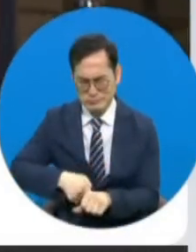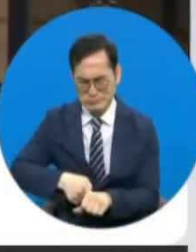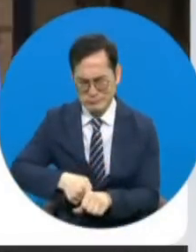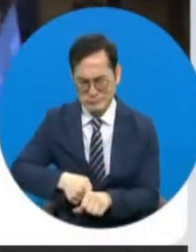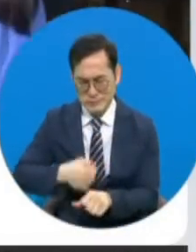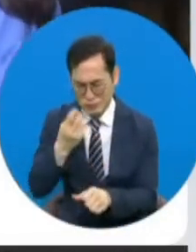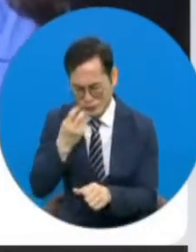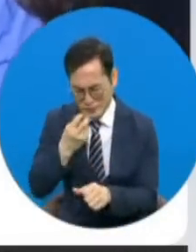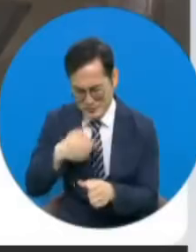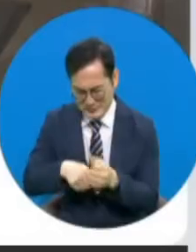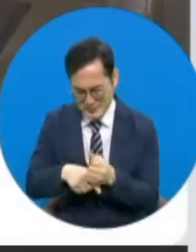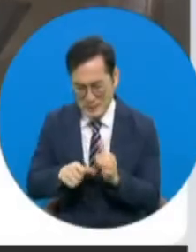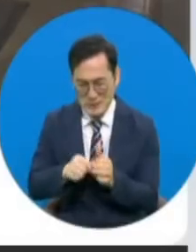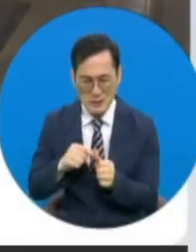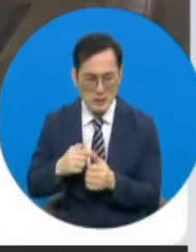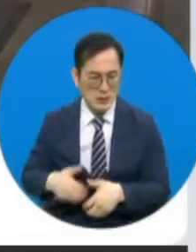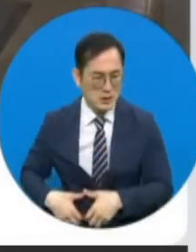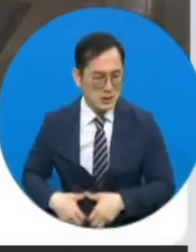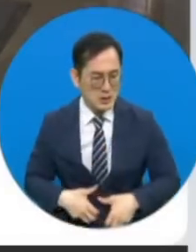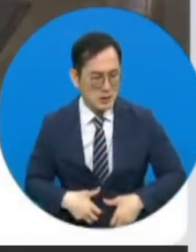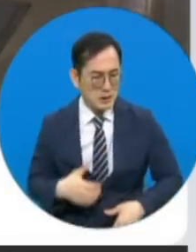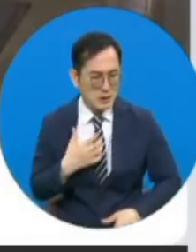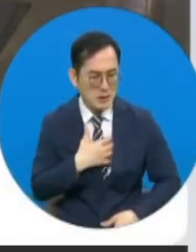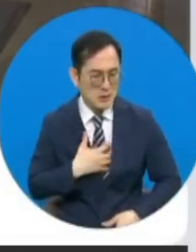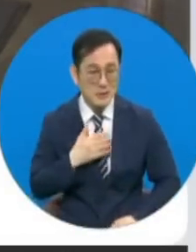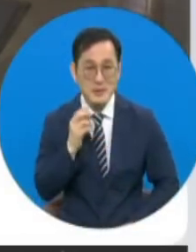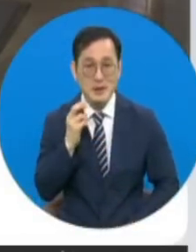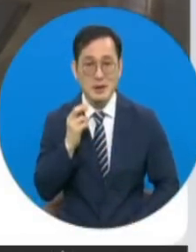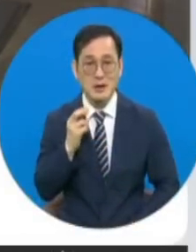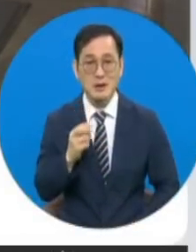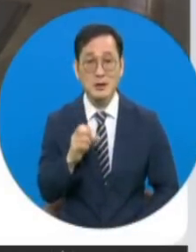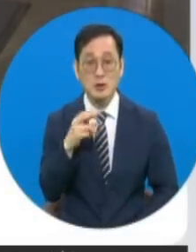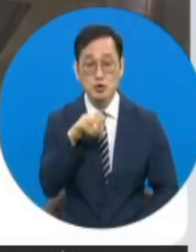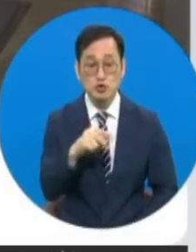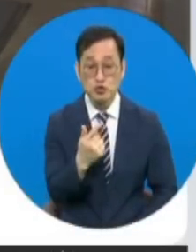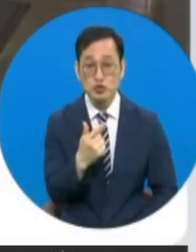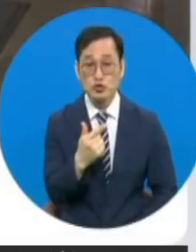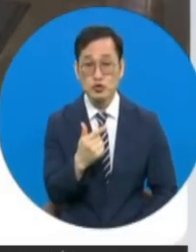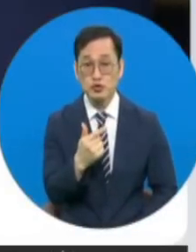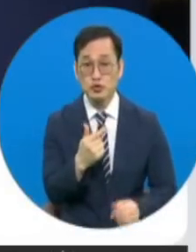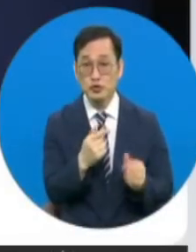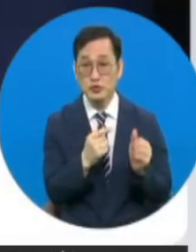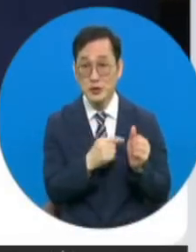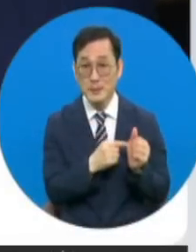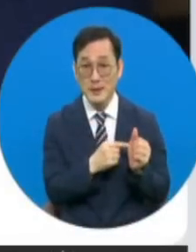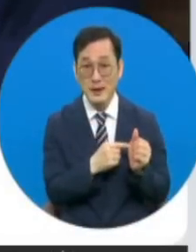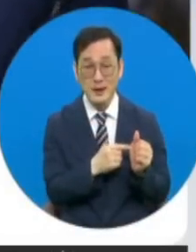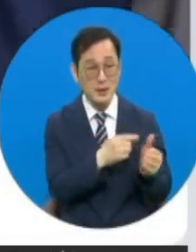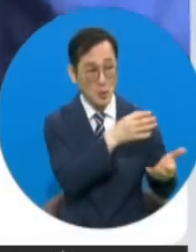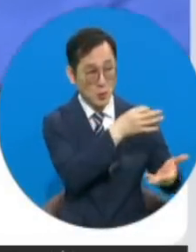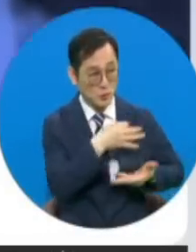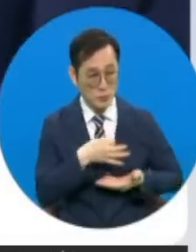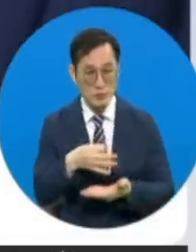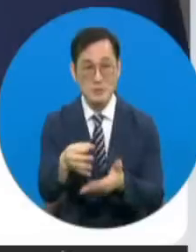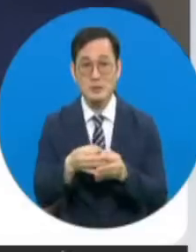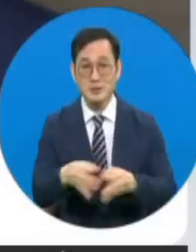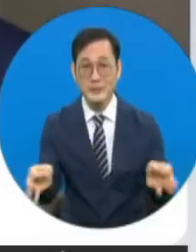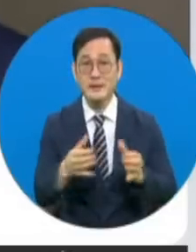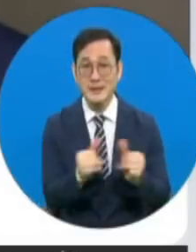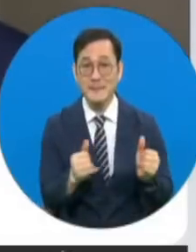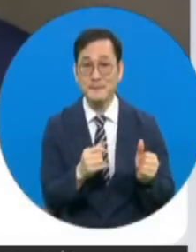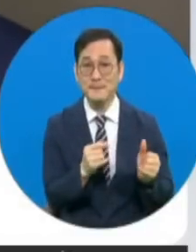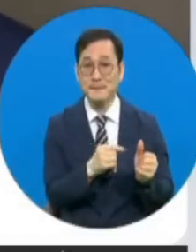신경이 좀 복잡해질 수 있겠죠 근데 윤간석원이 누굽니까 돈봉투를 전달했다고 의심받는 사람이잖아요 지금 벌써